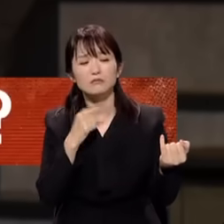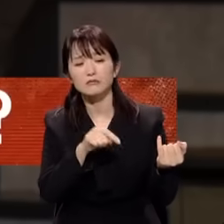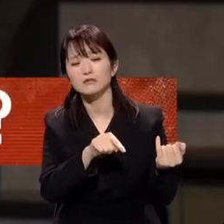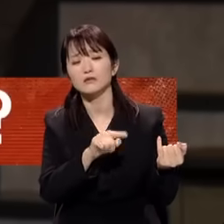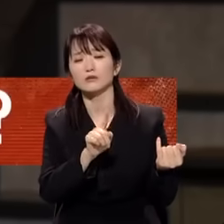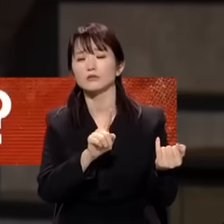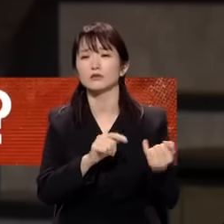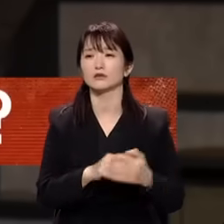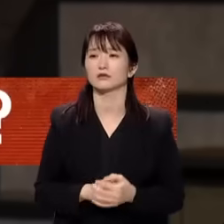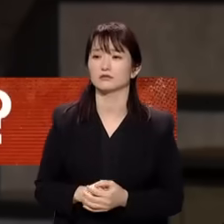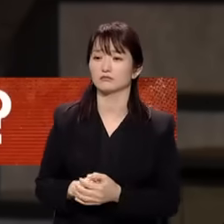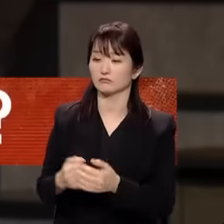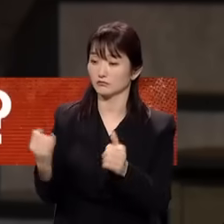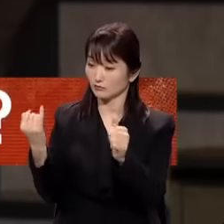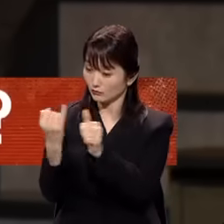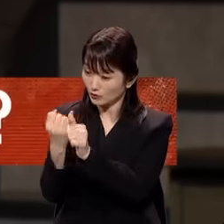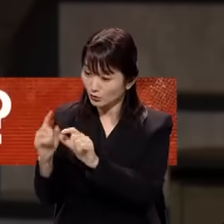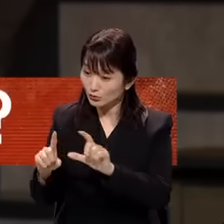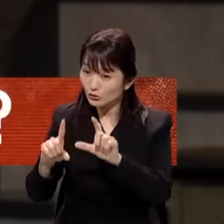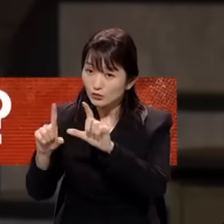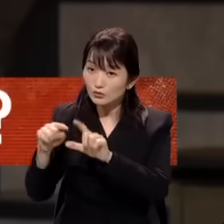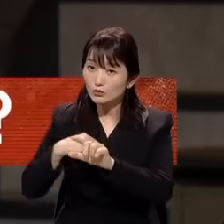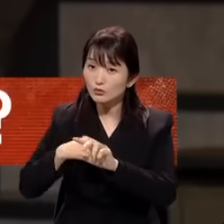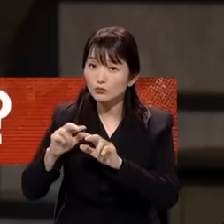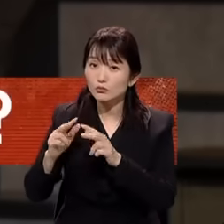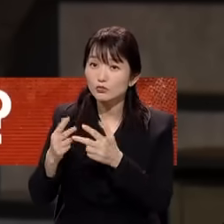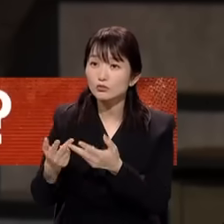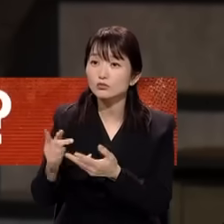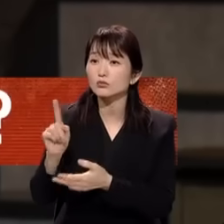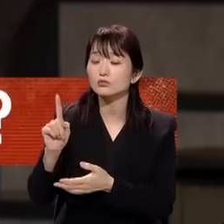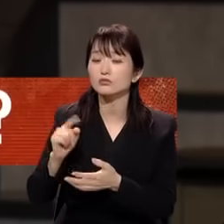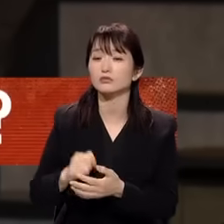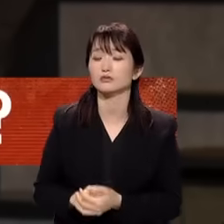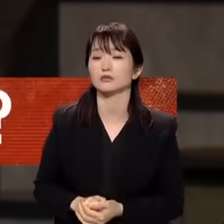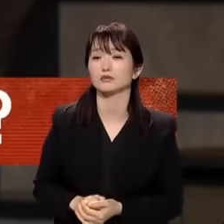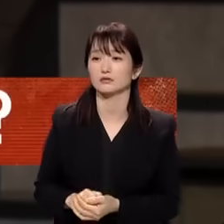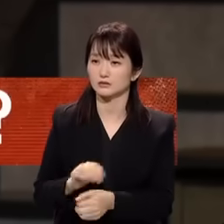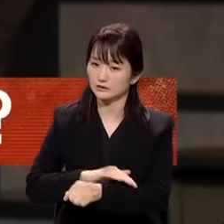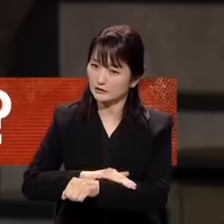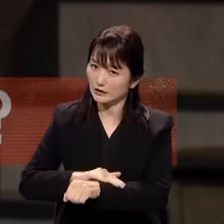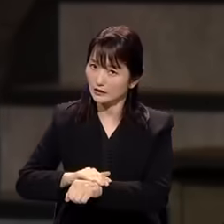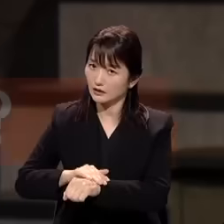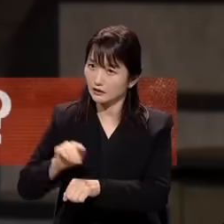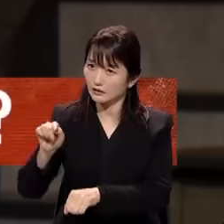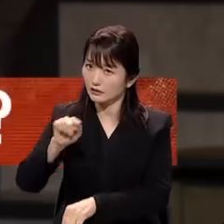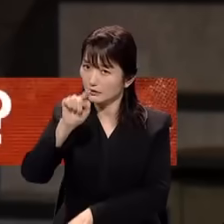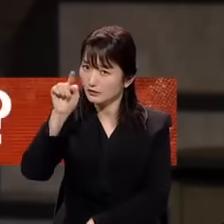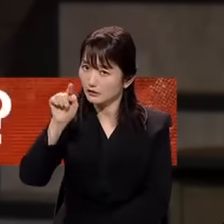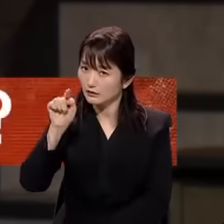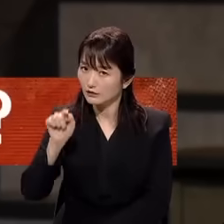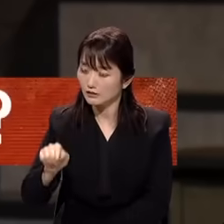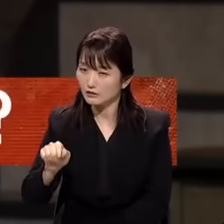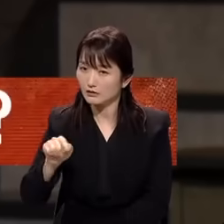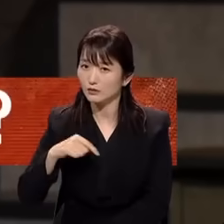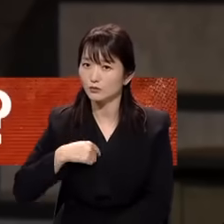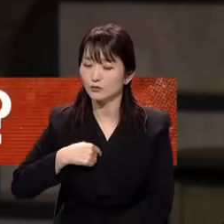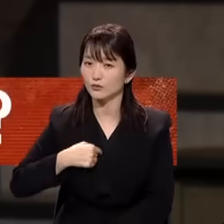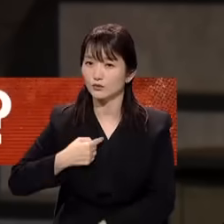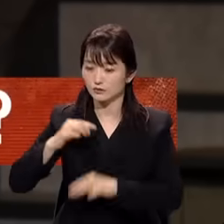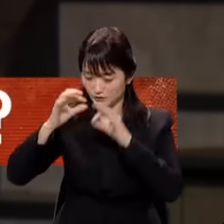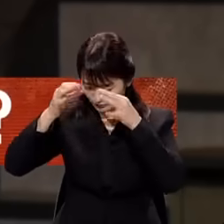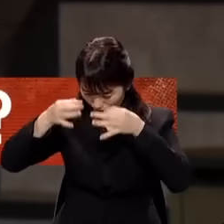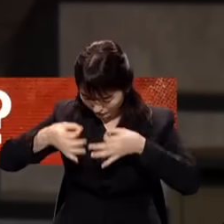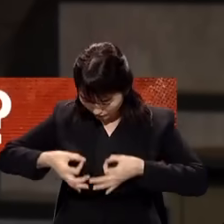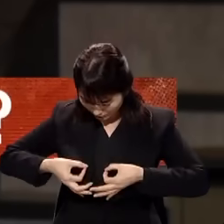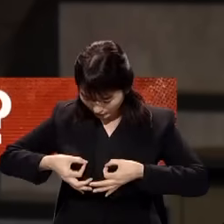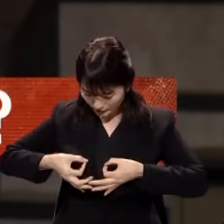이 그 결혼 생활도 본인이 나중 되면 제대로 이렇게 이어져 나갈 수 있을는지 본인 스스로가 무덤을 팔 수